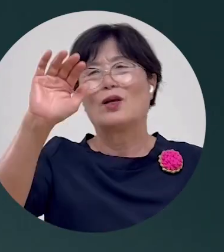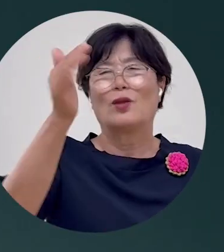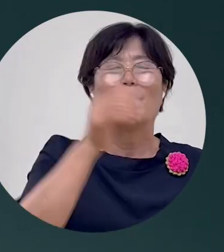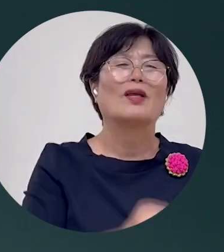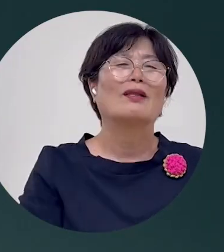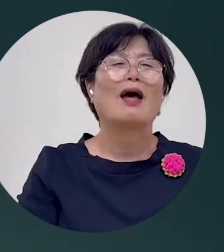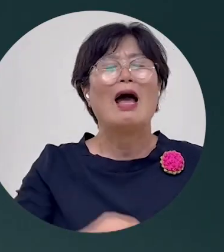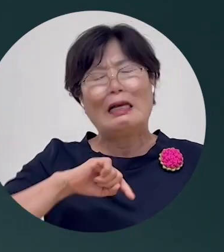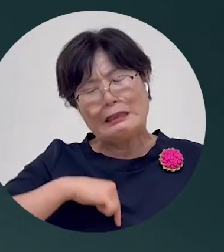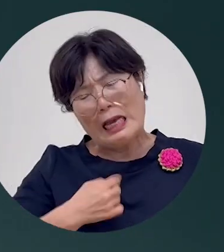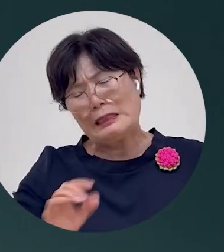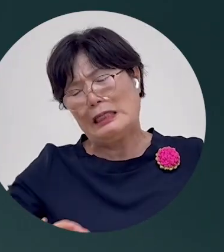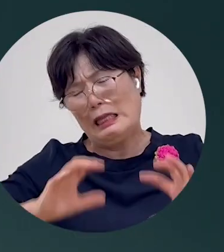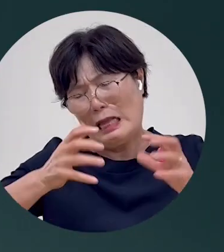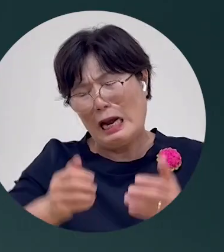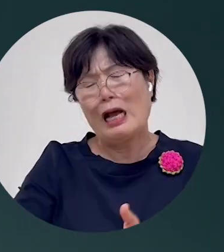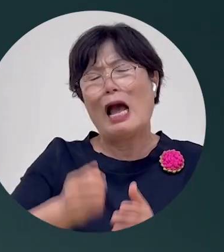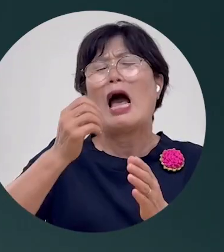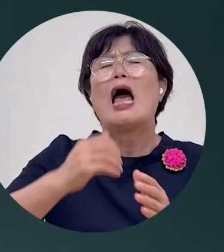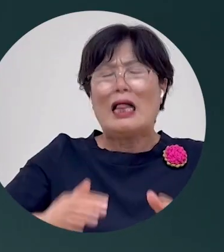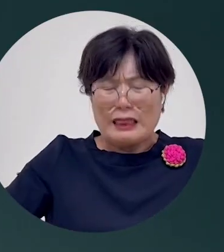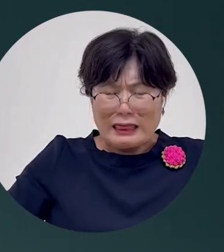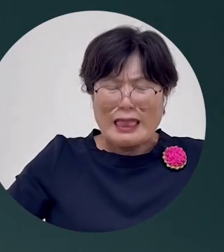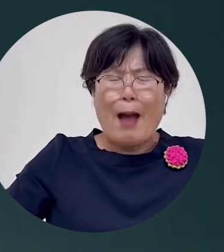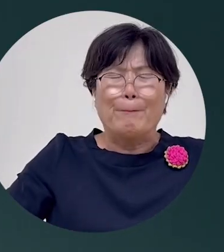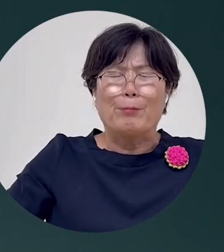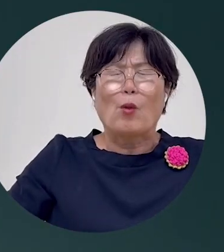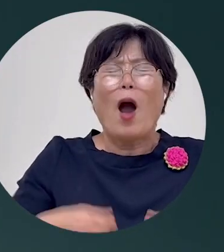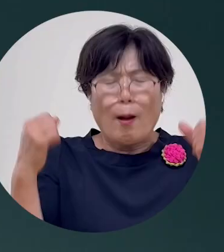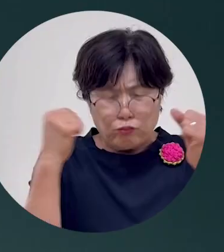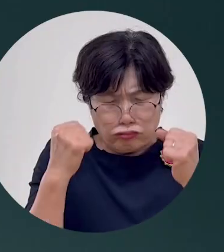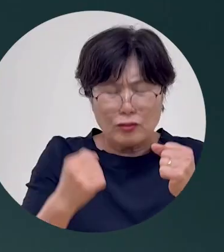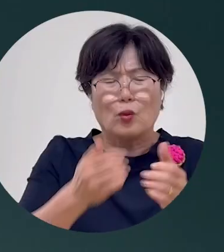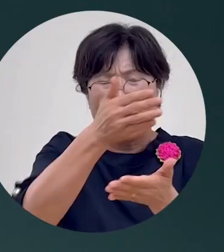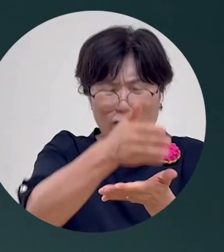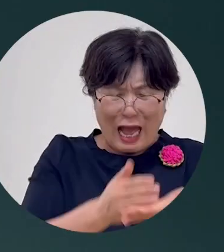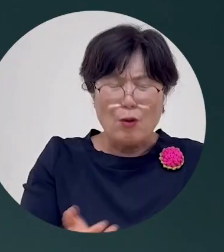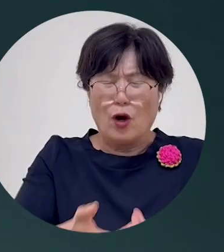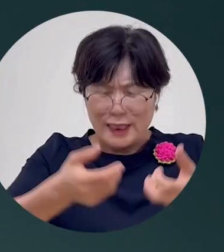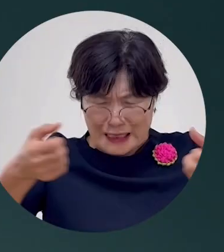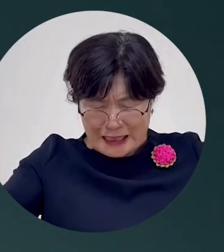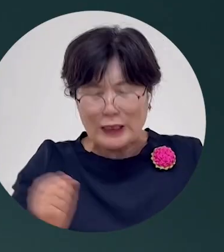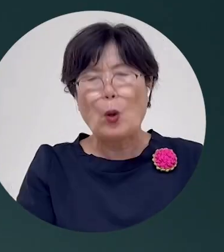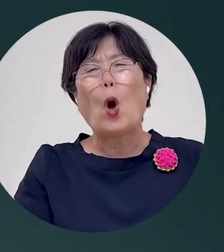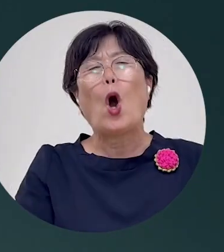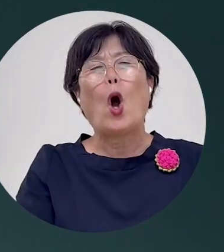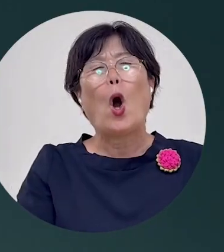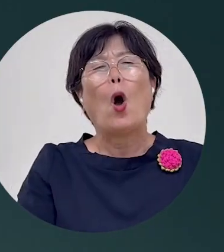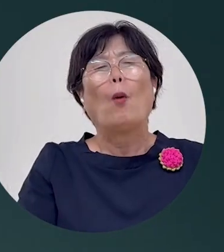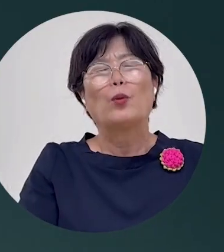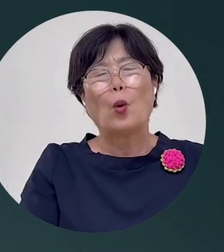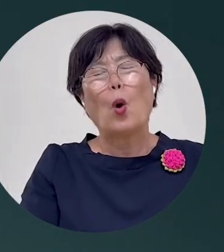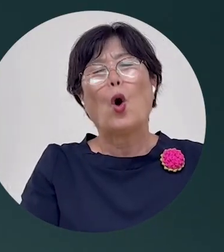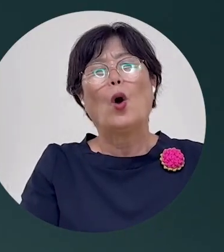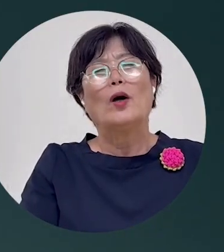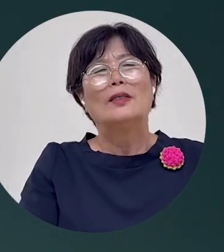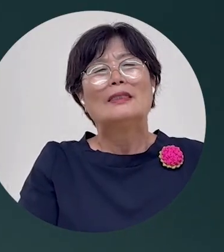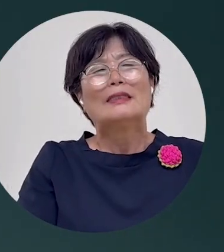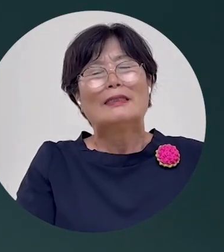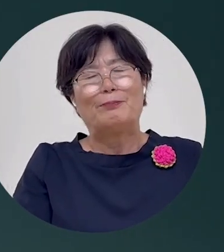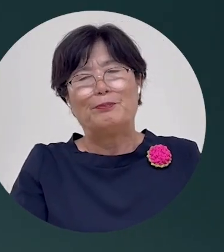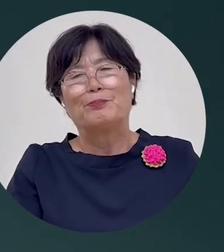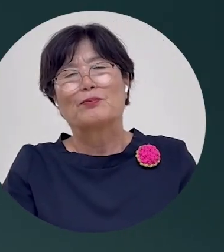자신의 나라가 남과 북으로 쪼개지고 강대국의 침략으로 나라가 멸망하고 포로로 끌려가면서도요,